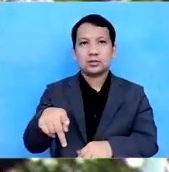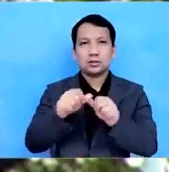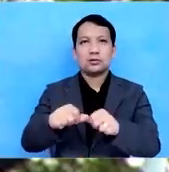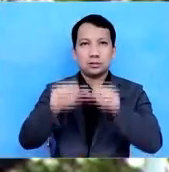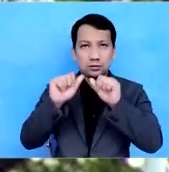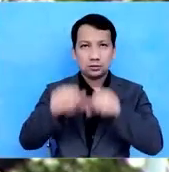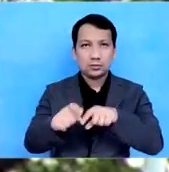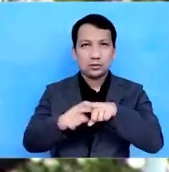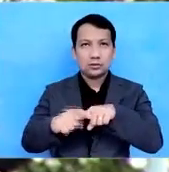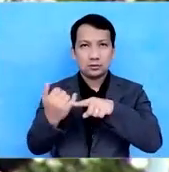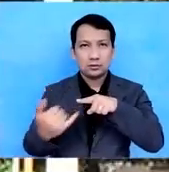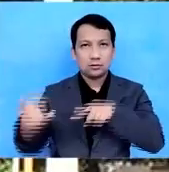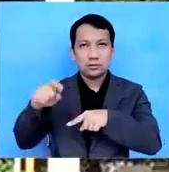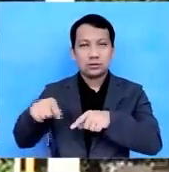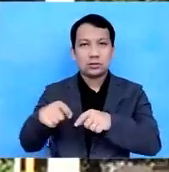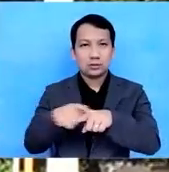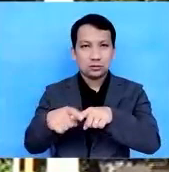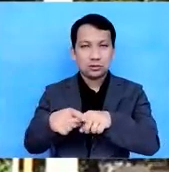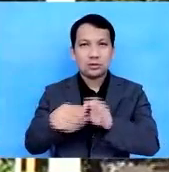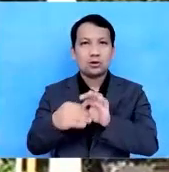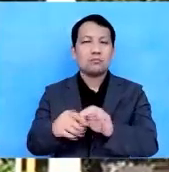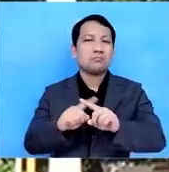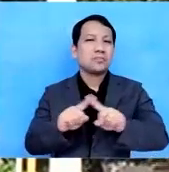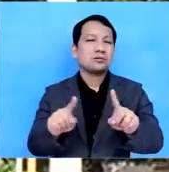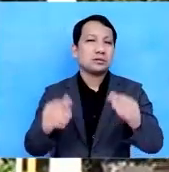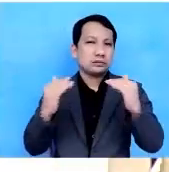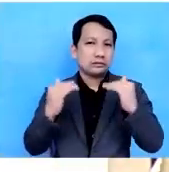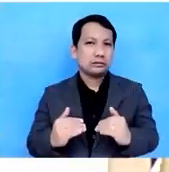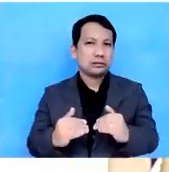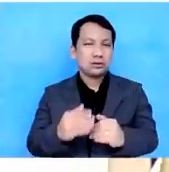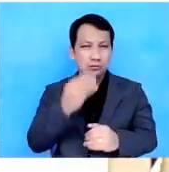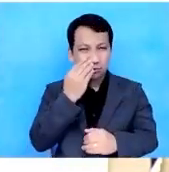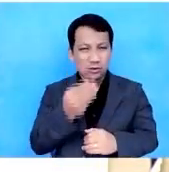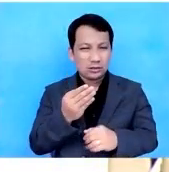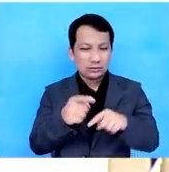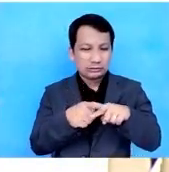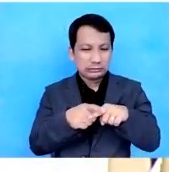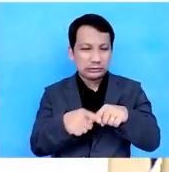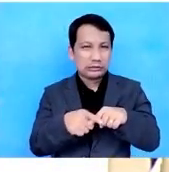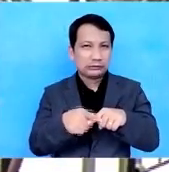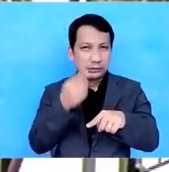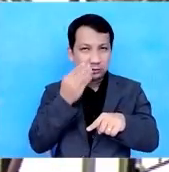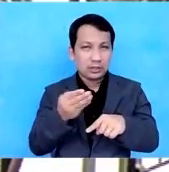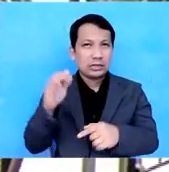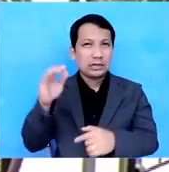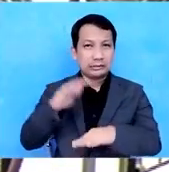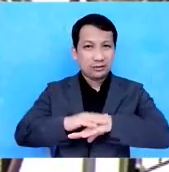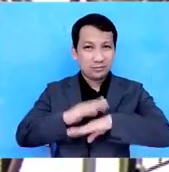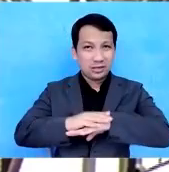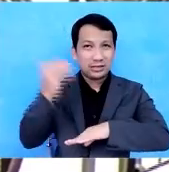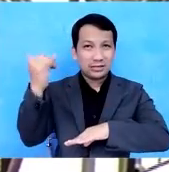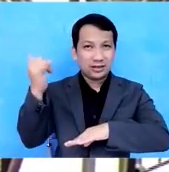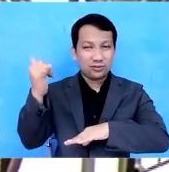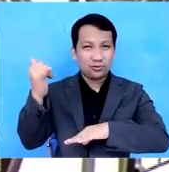nilang tugunan ang demand ng kuryente. Pero nanatili pa rin manipis ang reserbang supply kaya nasa yellow alert status pa rin ang